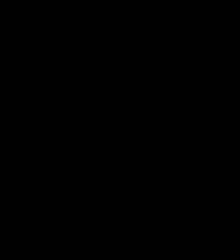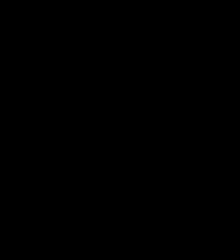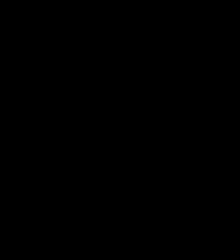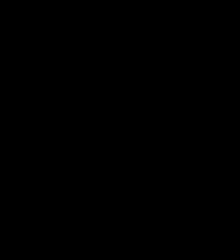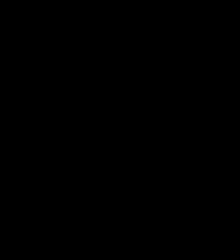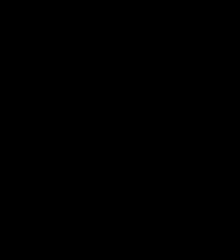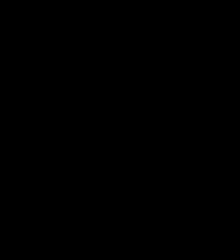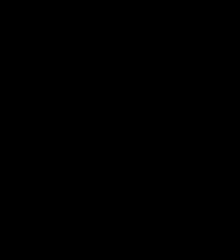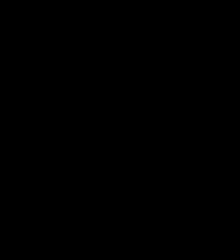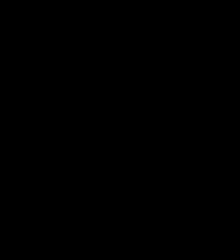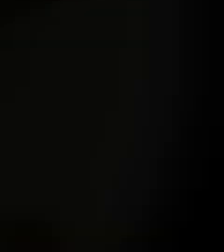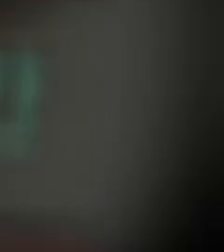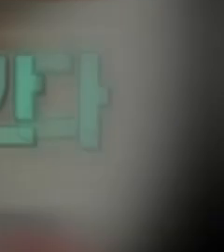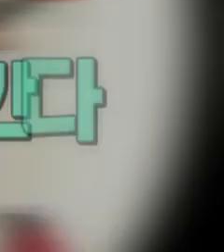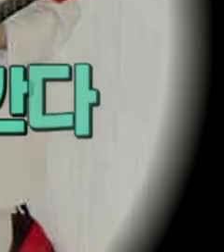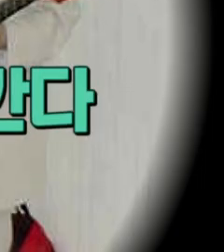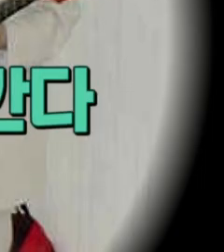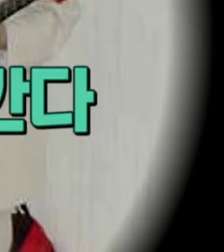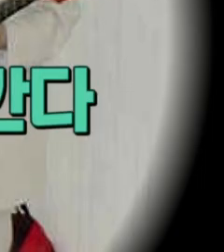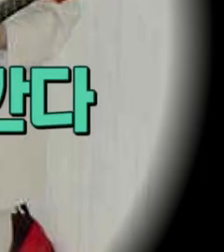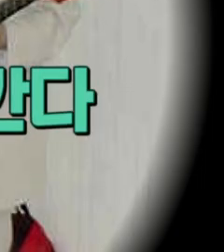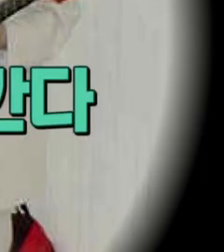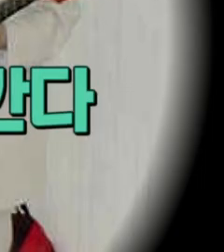벌판으로 달려가자.